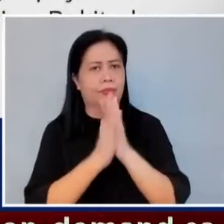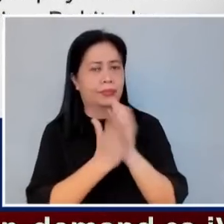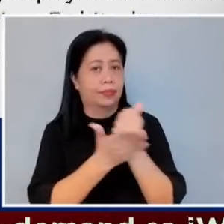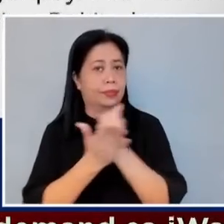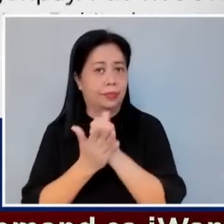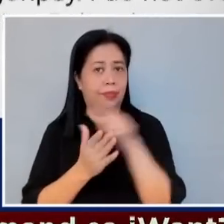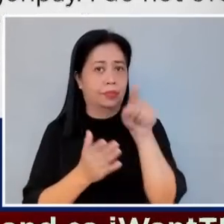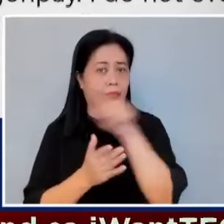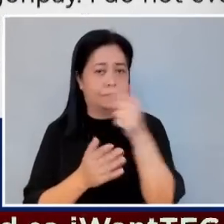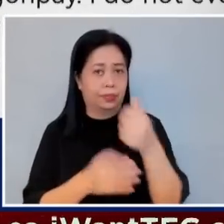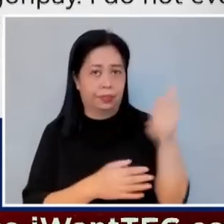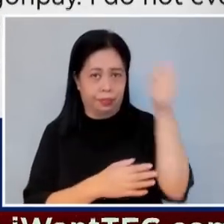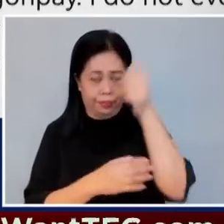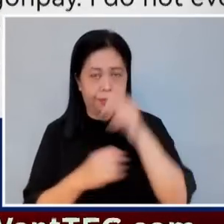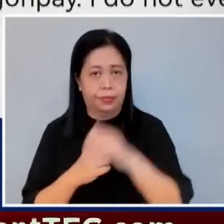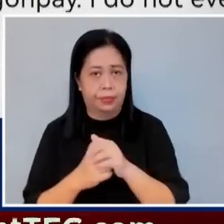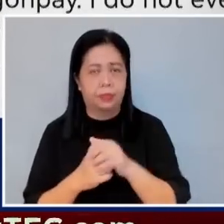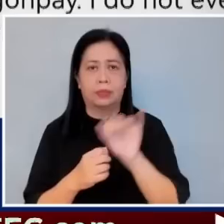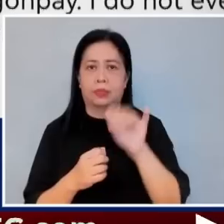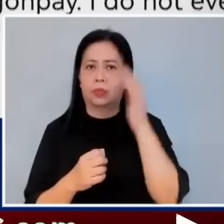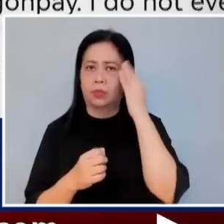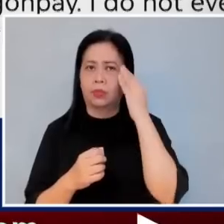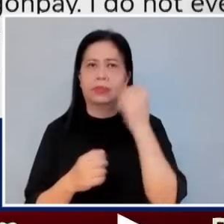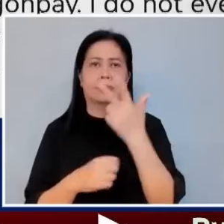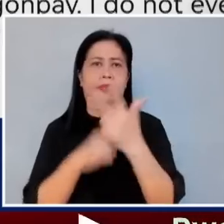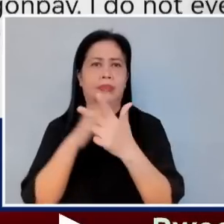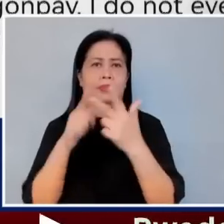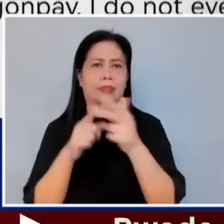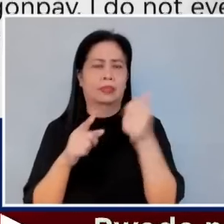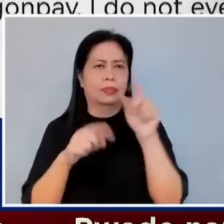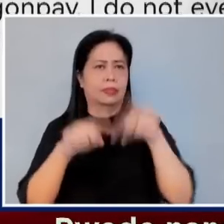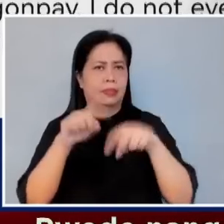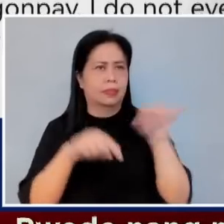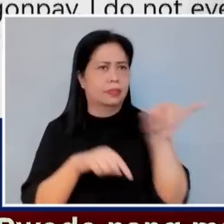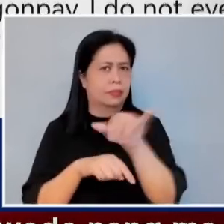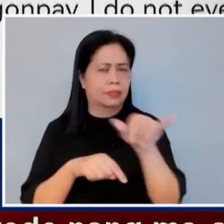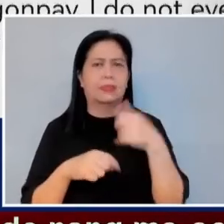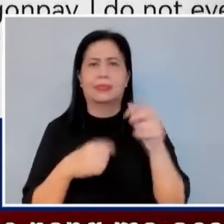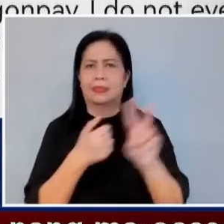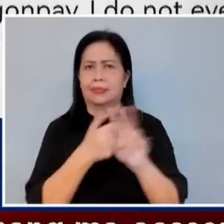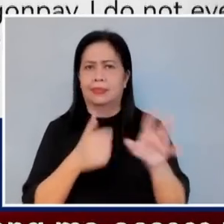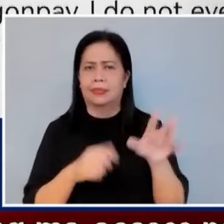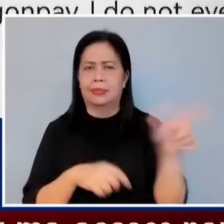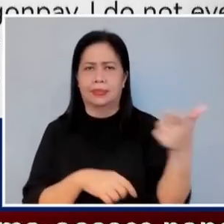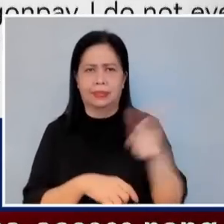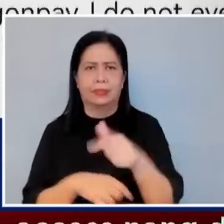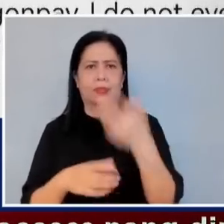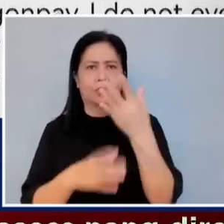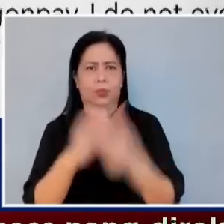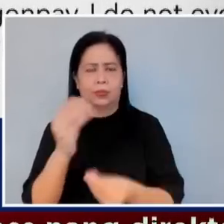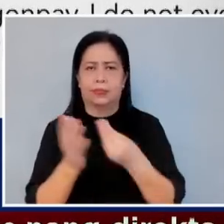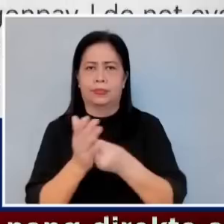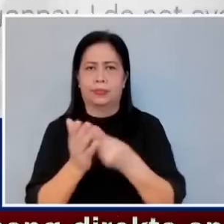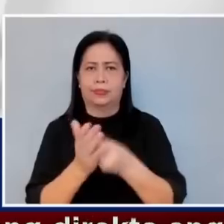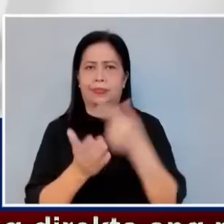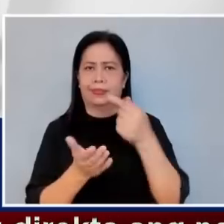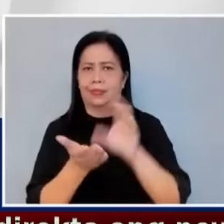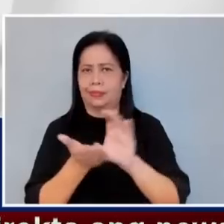mga kinauukulan. Nalaman din niyang may tatlo pa siyang mga kakilala na nabiktima rin at nawala ng pera sa